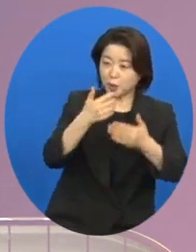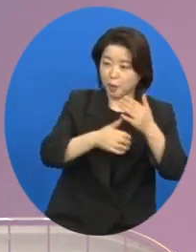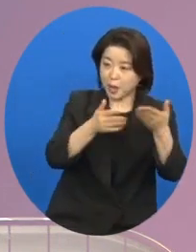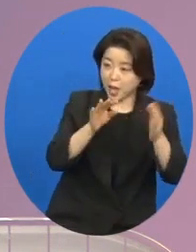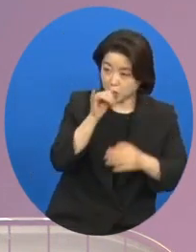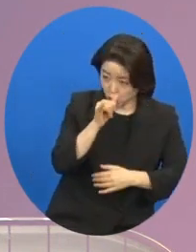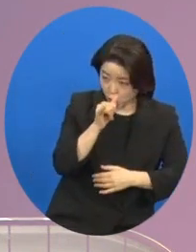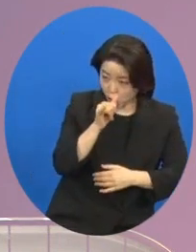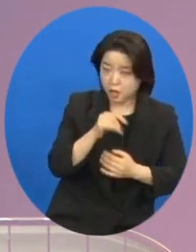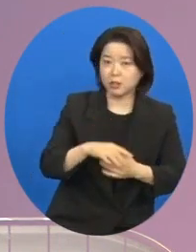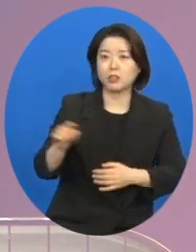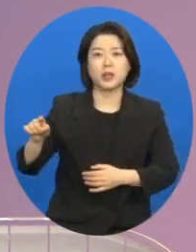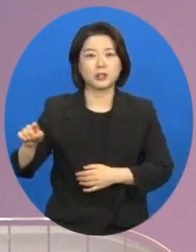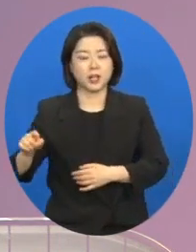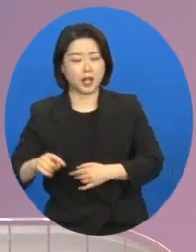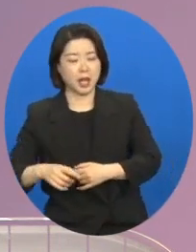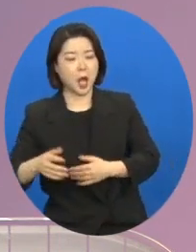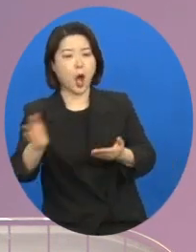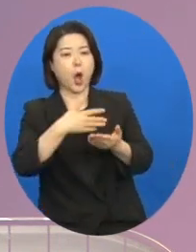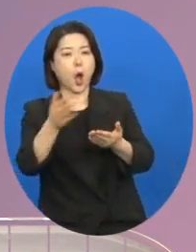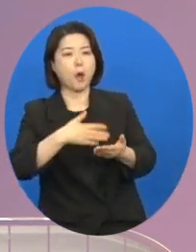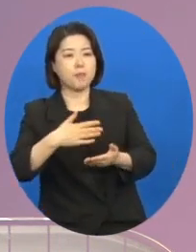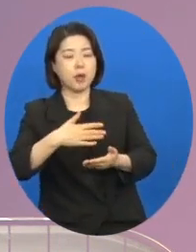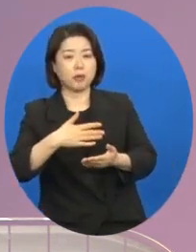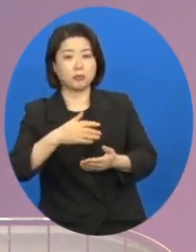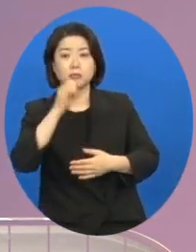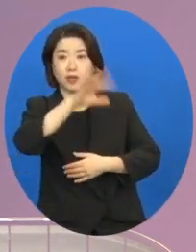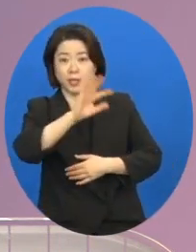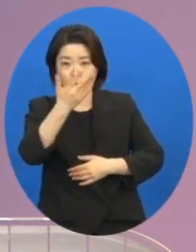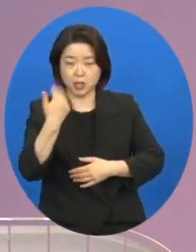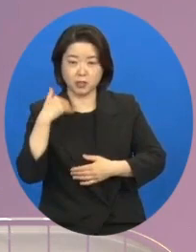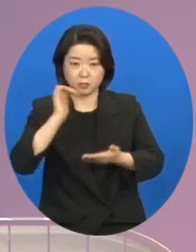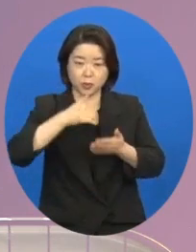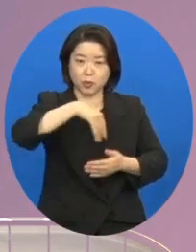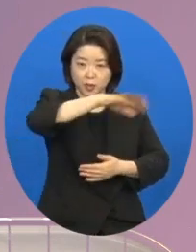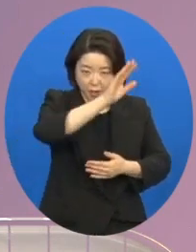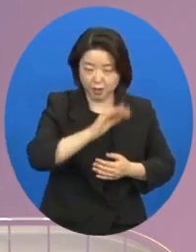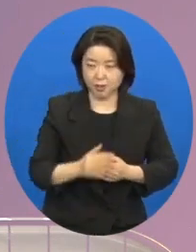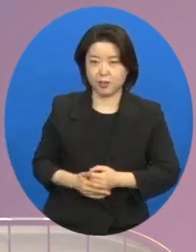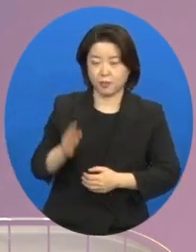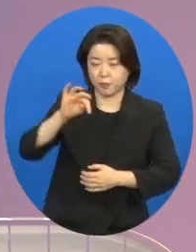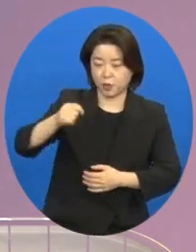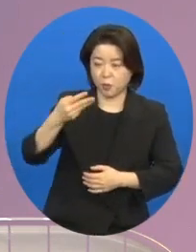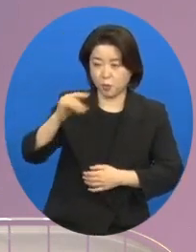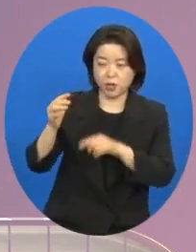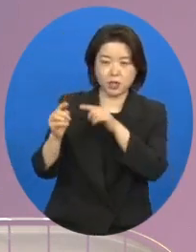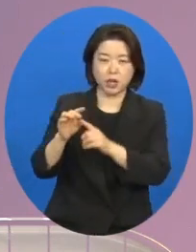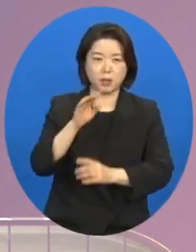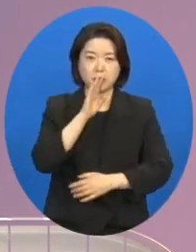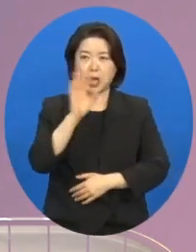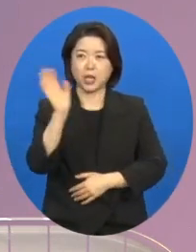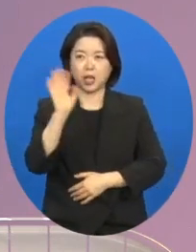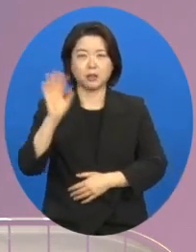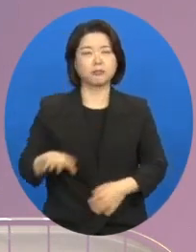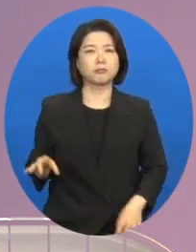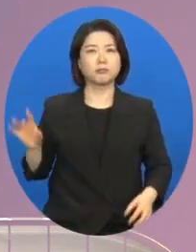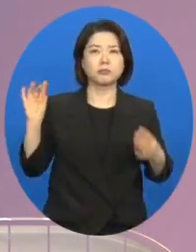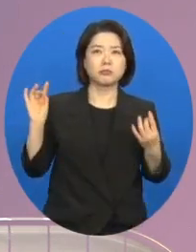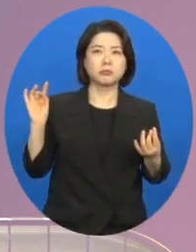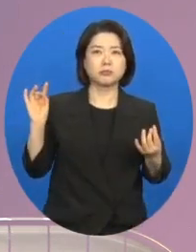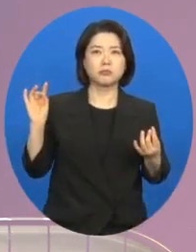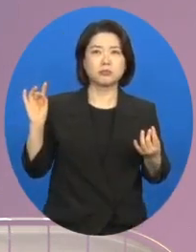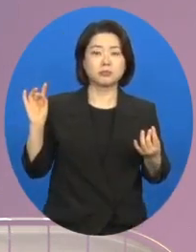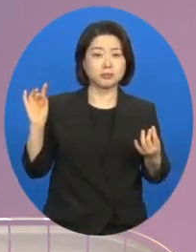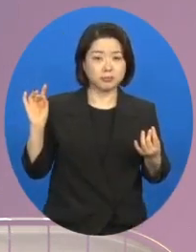뭐예요? 어떻게 돼? 빈방 없어요 하면 이제 돌아가는 거잖아요. 근데 그 원리가 말을 안 하고 있어요. 말을